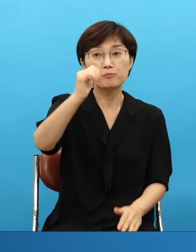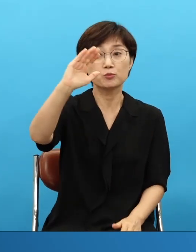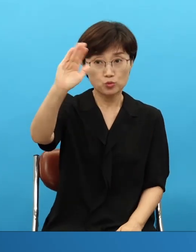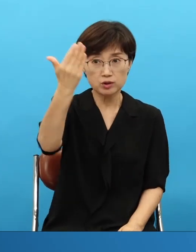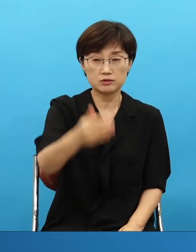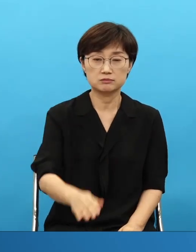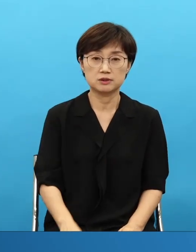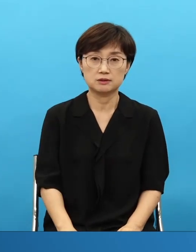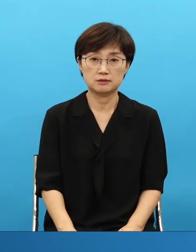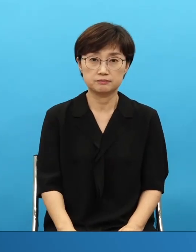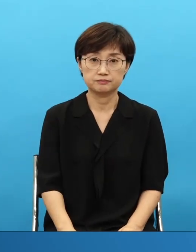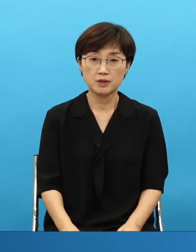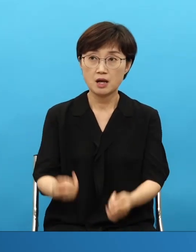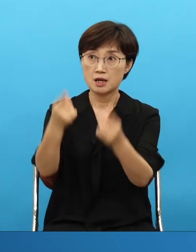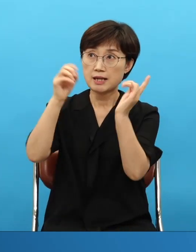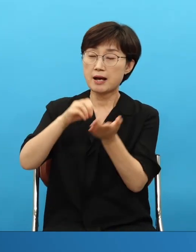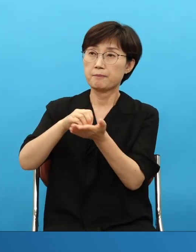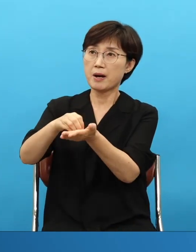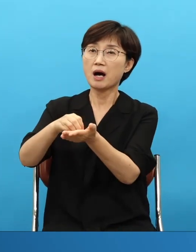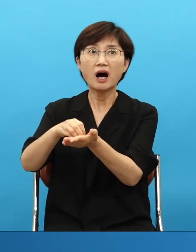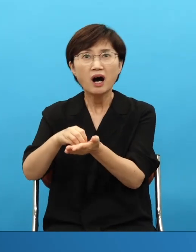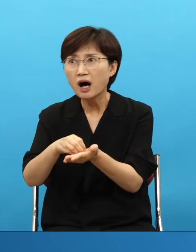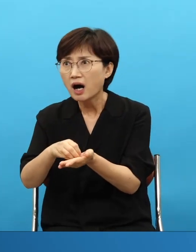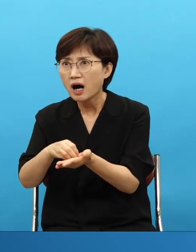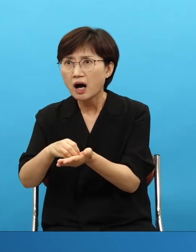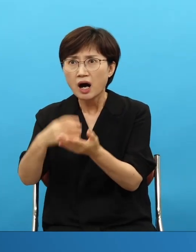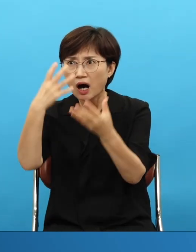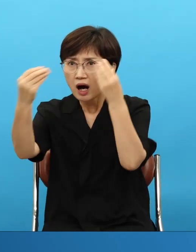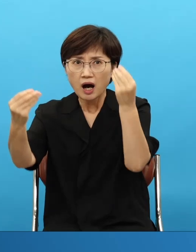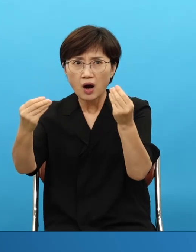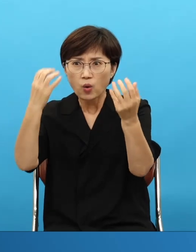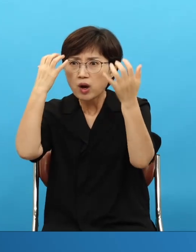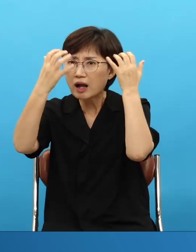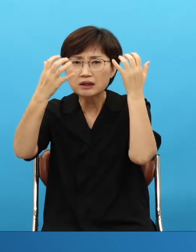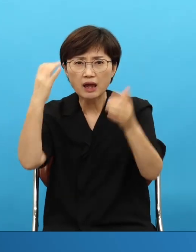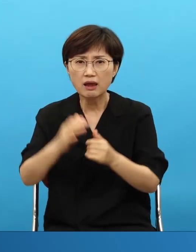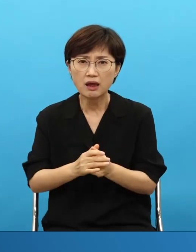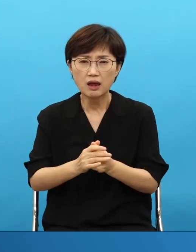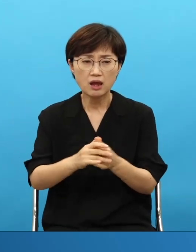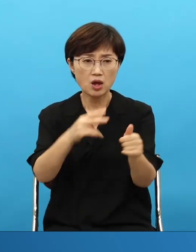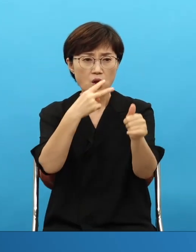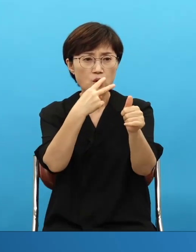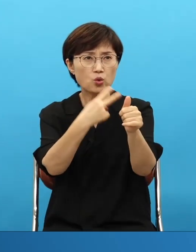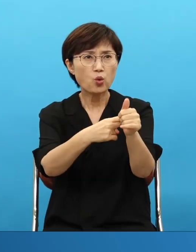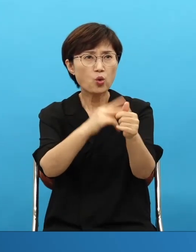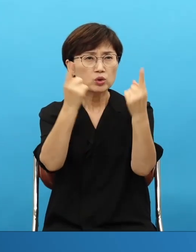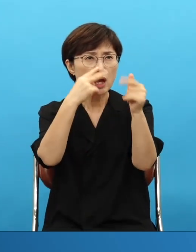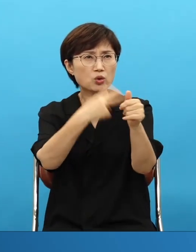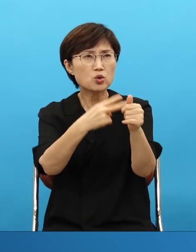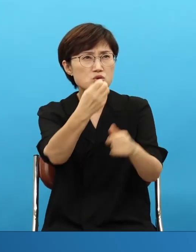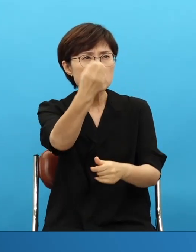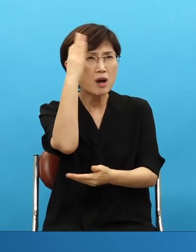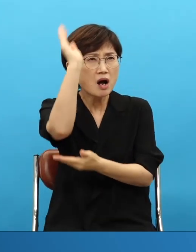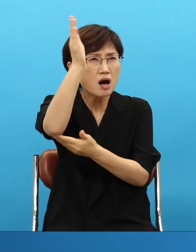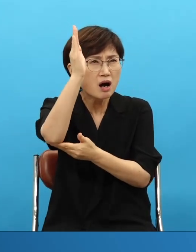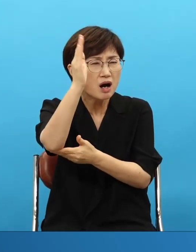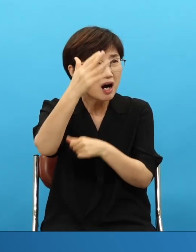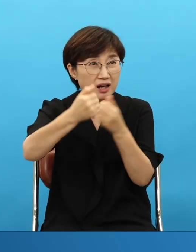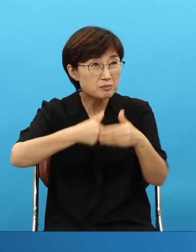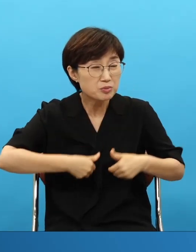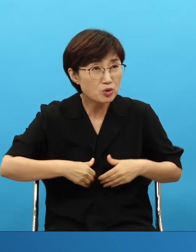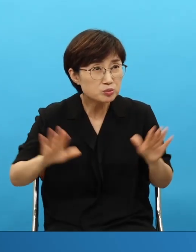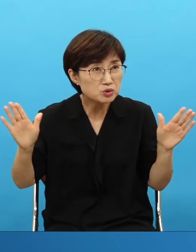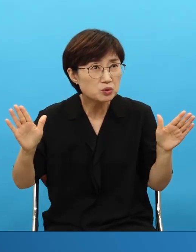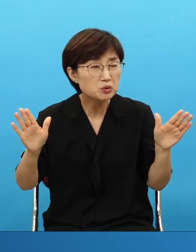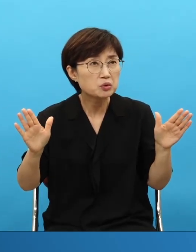去世界之前应该先抓住属灵生命这个。 대학 갑니다. 혼란스러워요. 去大学会产生混乱。 교수님들이 훌륭한 분들이 하나님 없는 얘기해요.